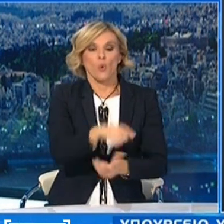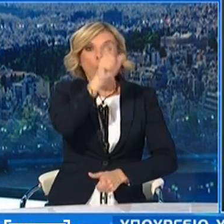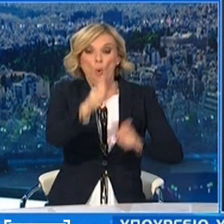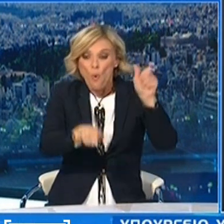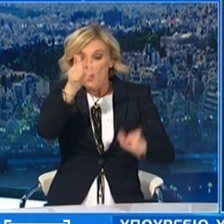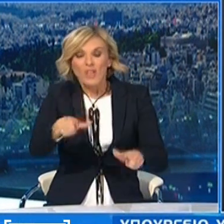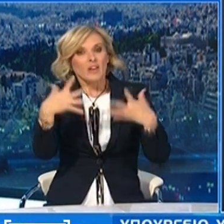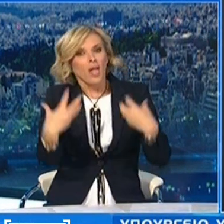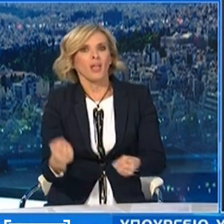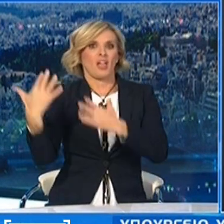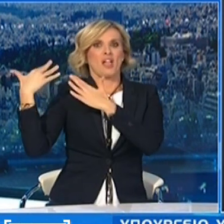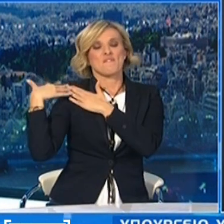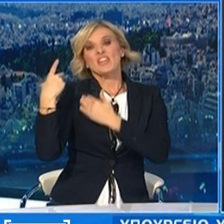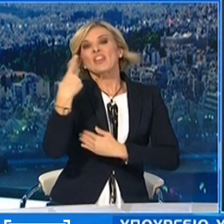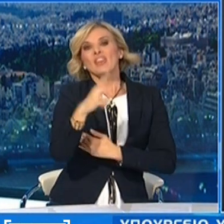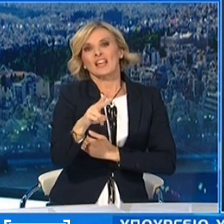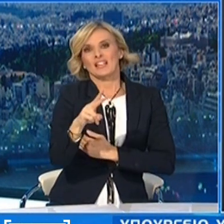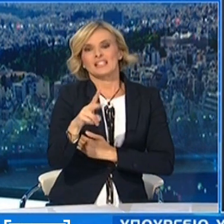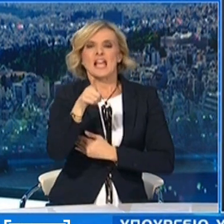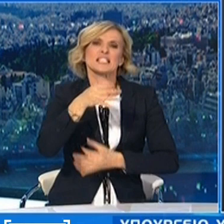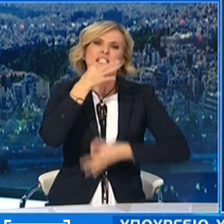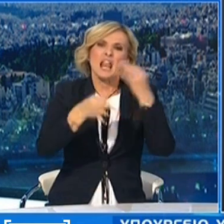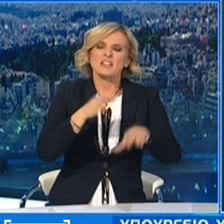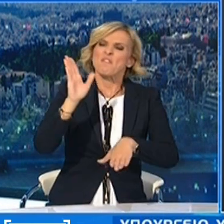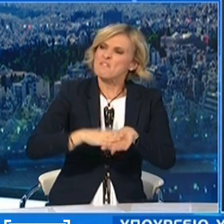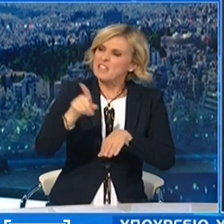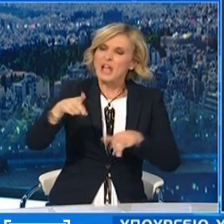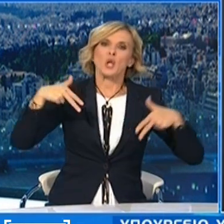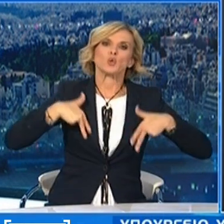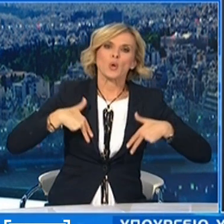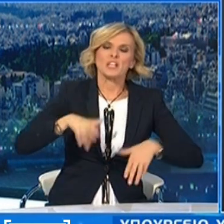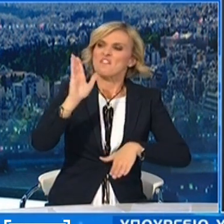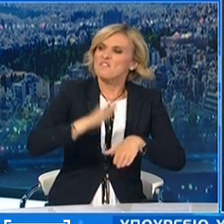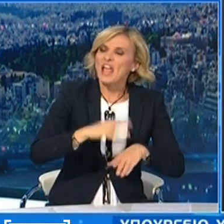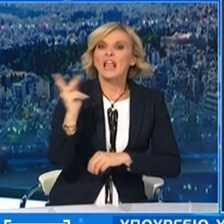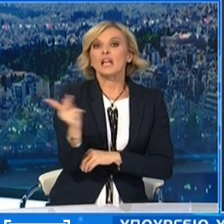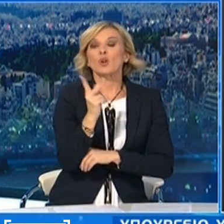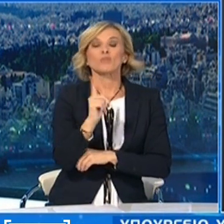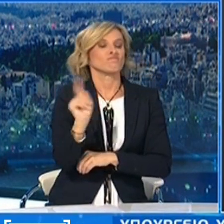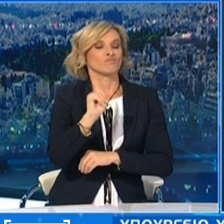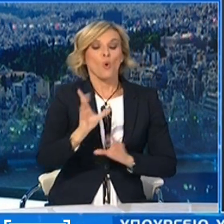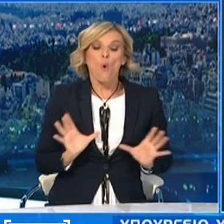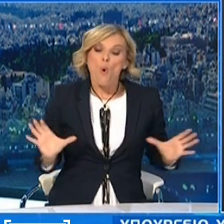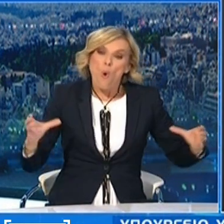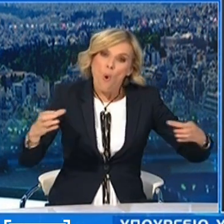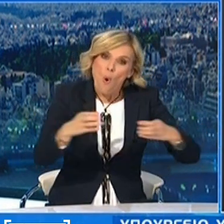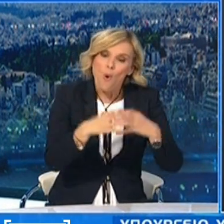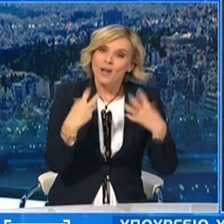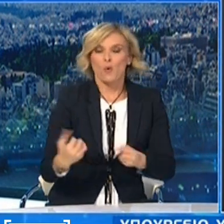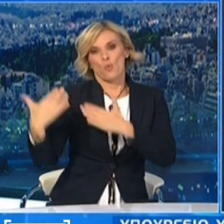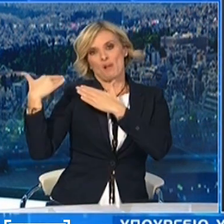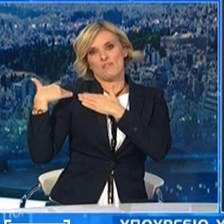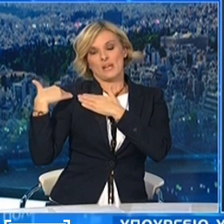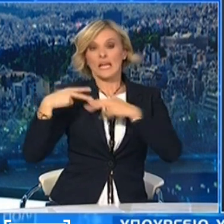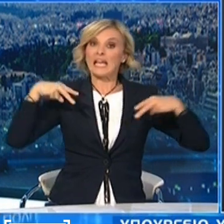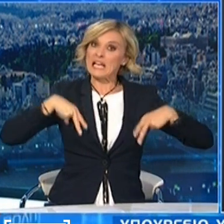όλη αυτή τη συζήτηση περί ευθύνης του κράτους, της κοινωνίας ή των ίδιων των πολιτών. Όλοι έχουμε ένα μερίδιο ευθύνης. Το κράτος